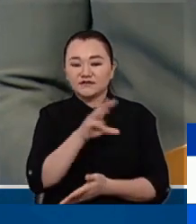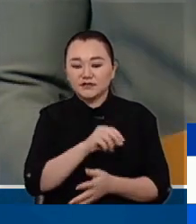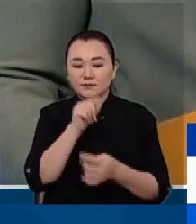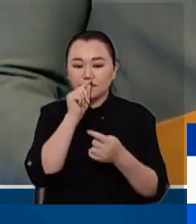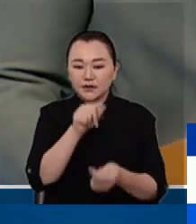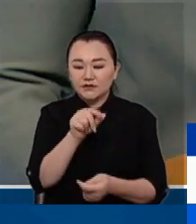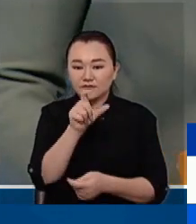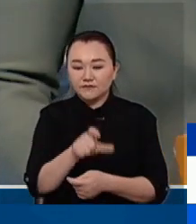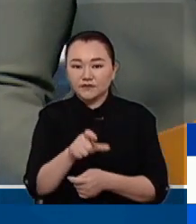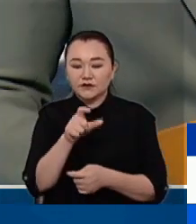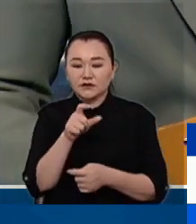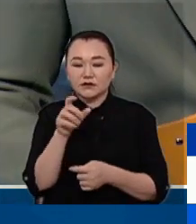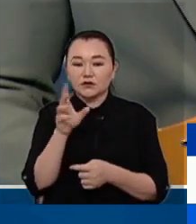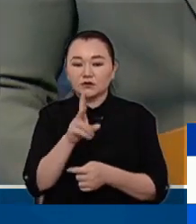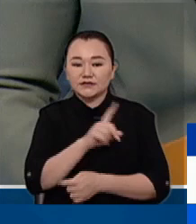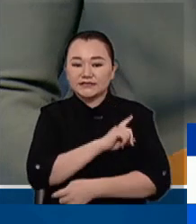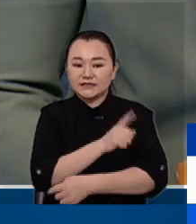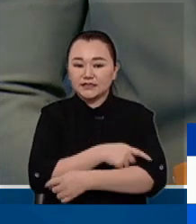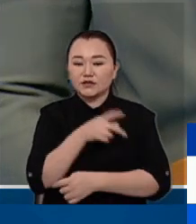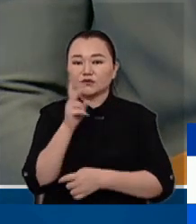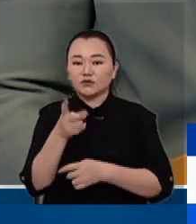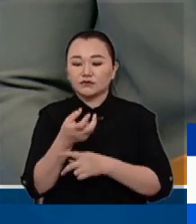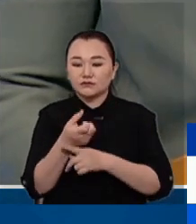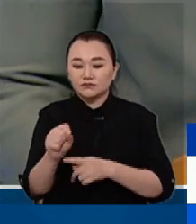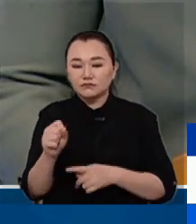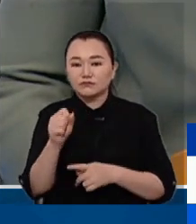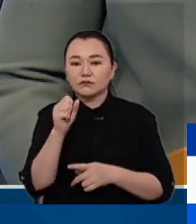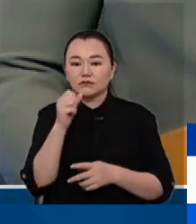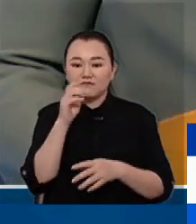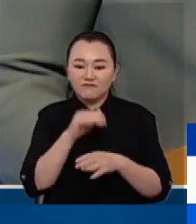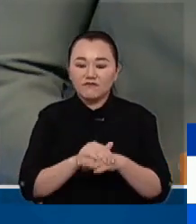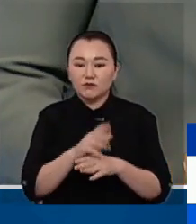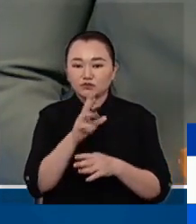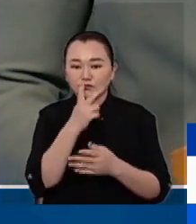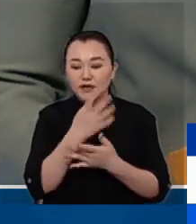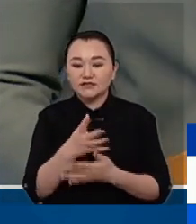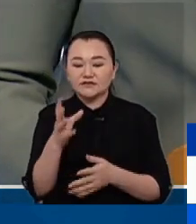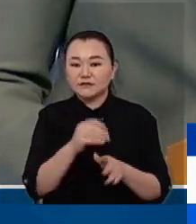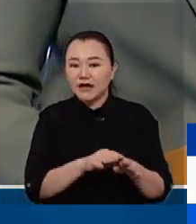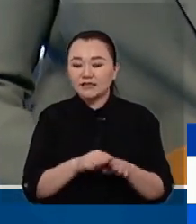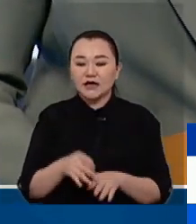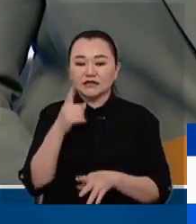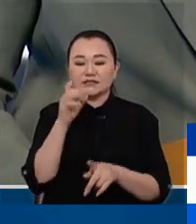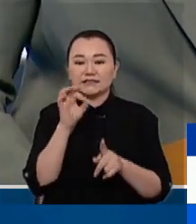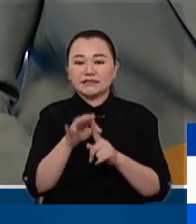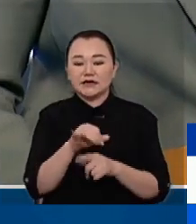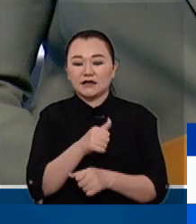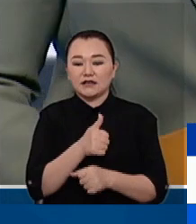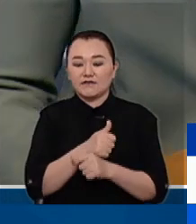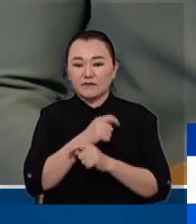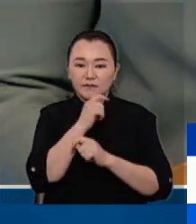қарсыластарына кіл мықтыдан кім мықты екен дәлелдеуге тырысады. Яғни бәріне ортақ бір мақсат, ол бас